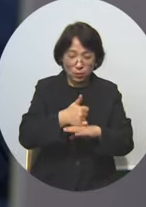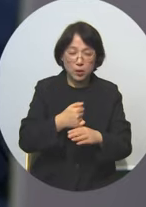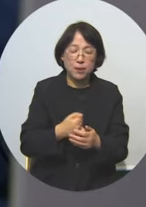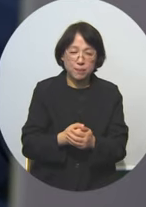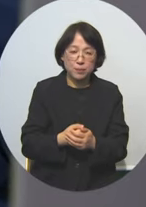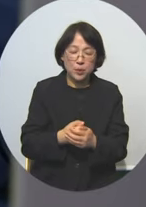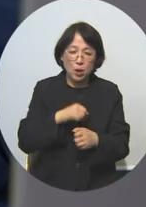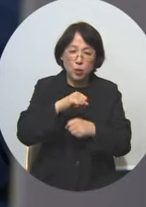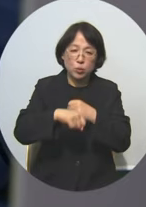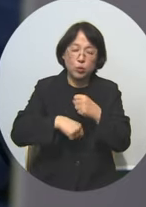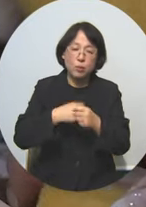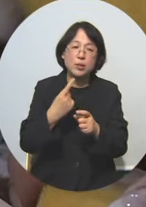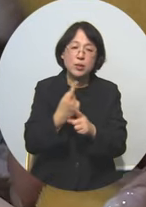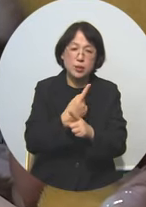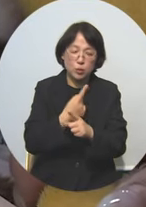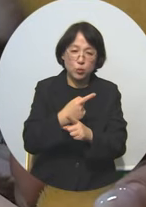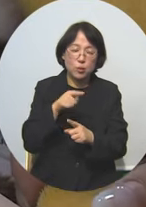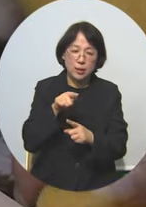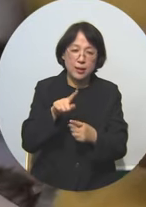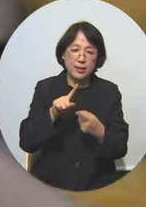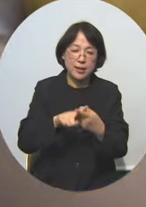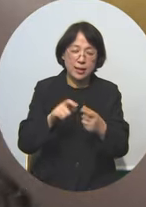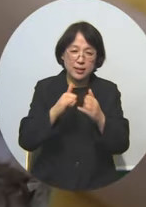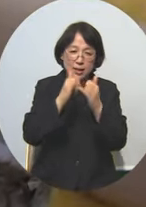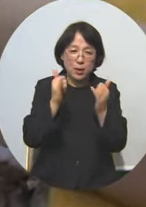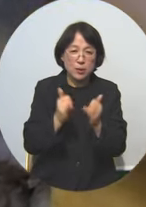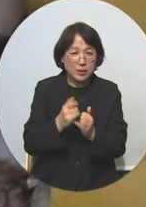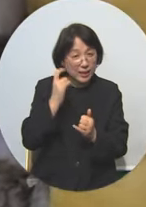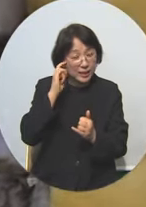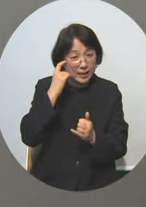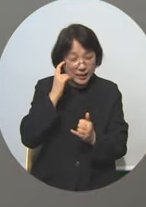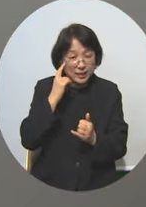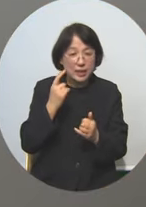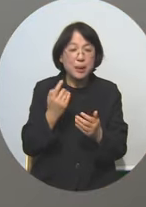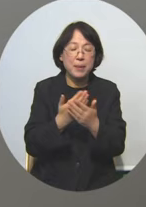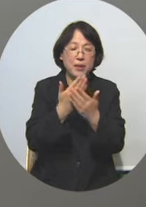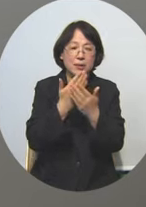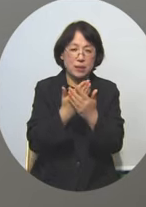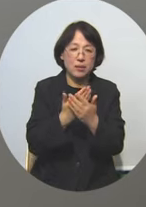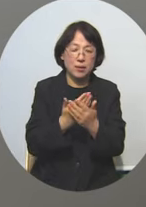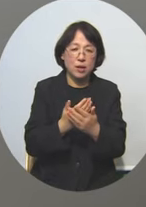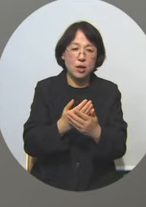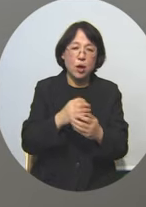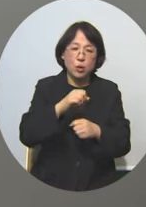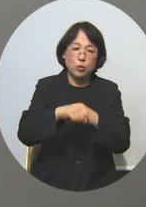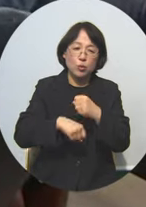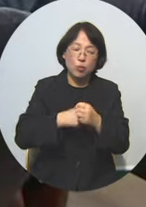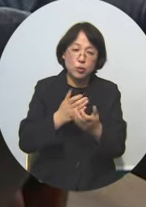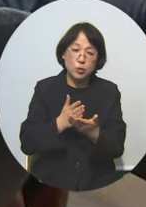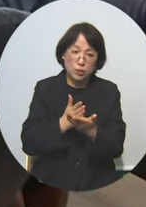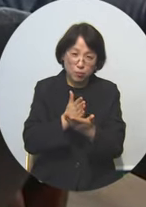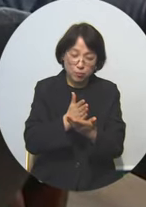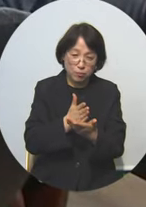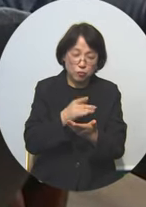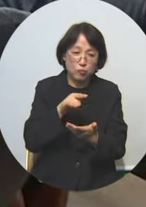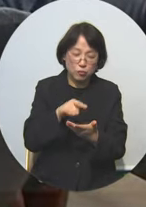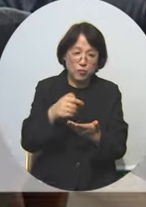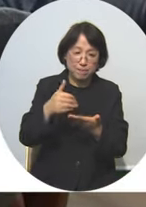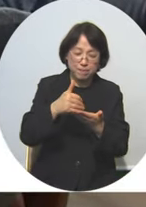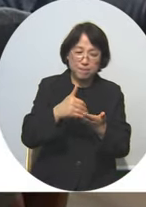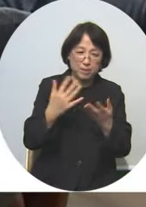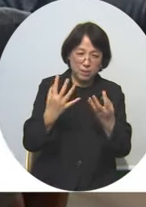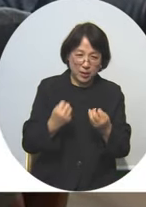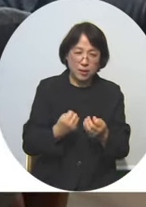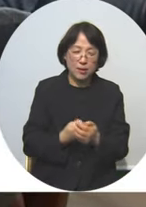의료에 대한 사회적 인식이 개선되며 전문화된 동물 의료에 대한 목소리가 커지고 있는 상황.